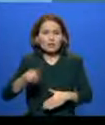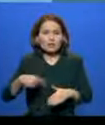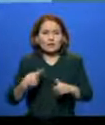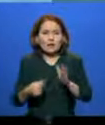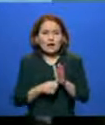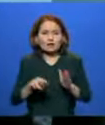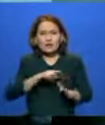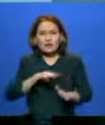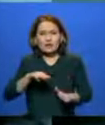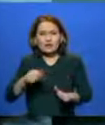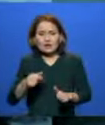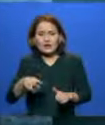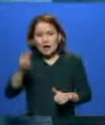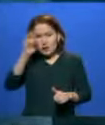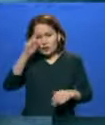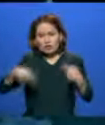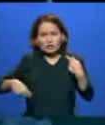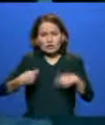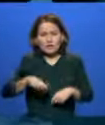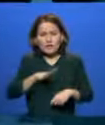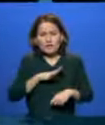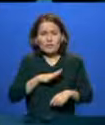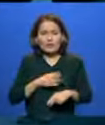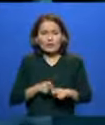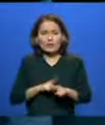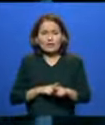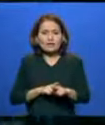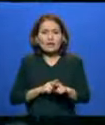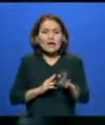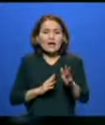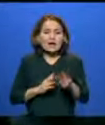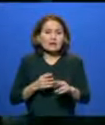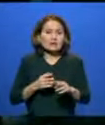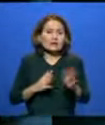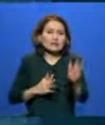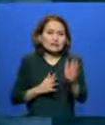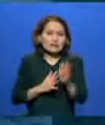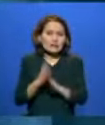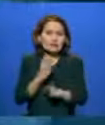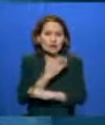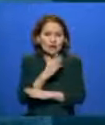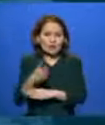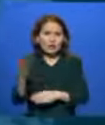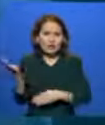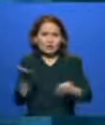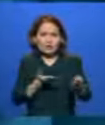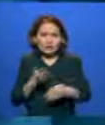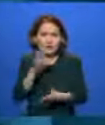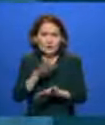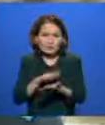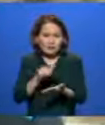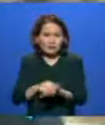2,6 миллион теңге зиян келді. Сексеуілді заңсыз шауып, сатуға ниеттенгендер енді заң алдында жауап береді.